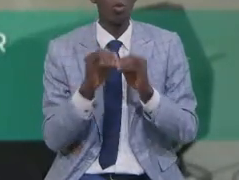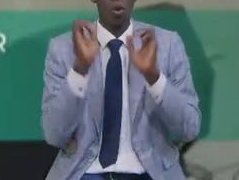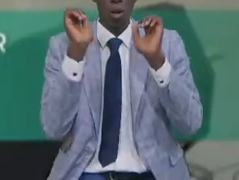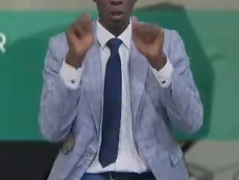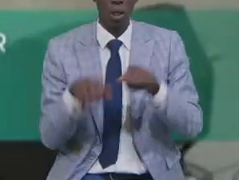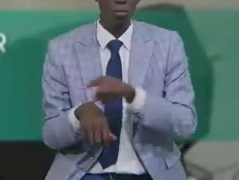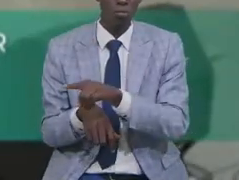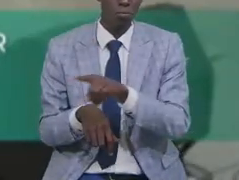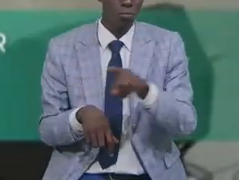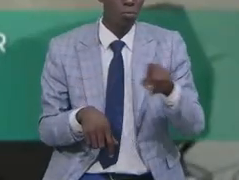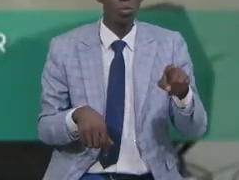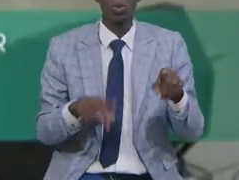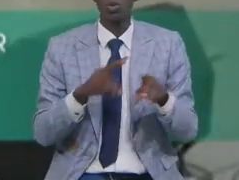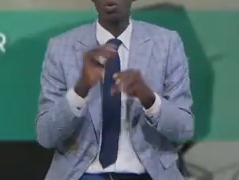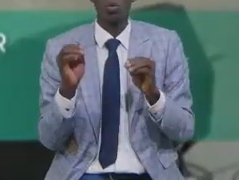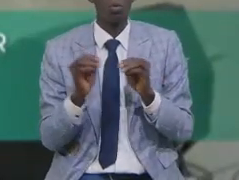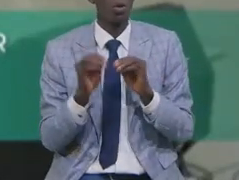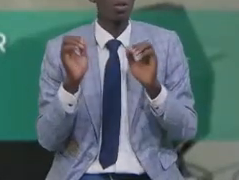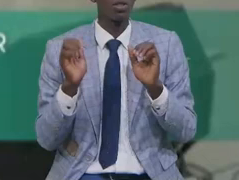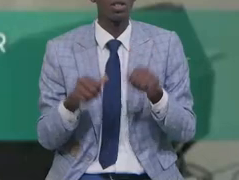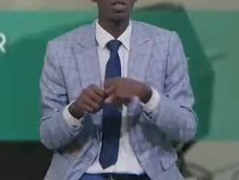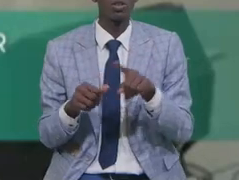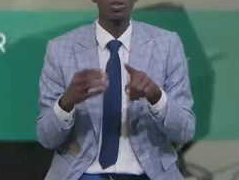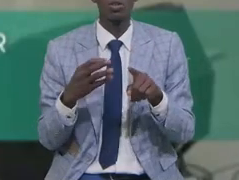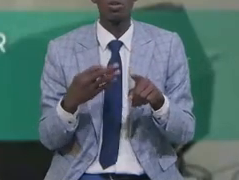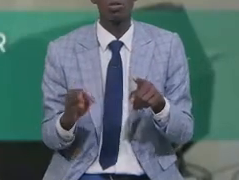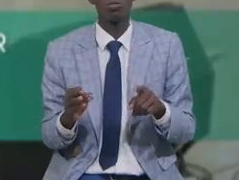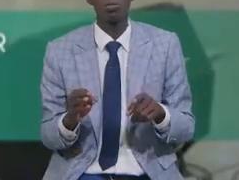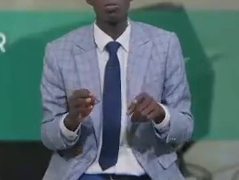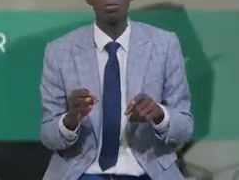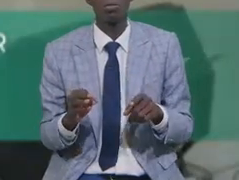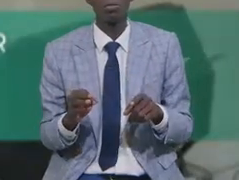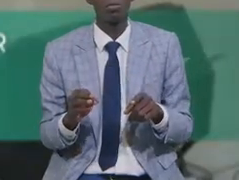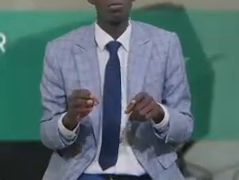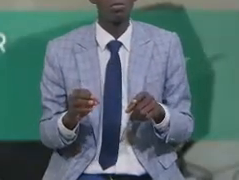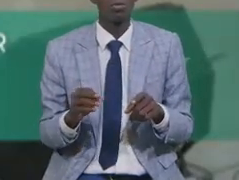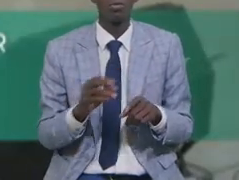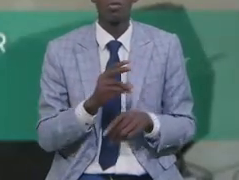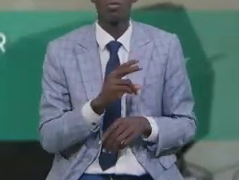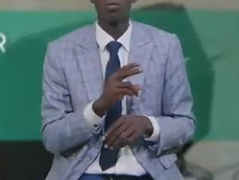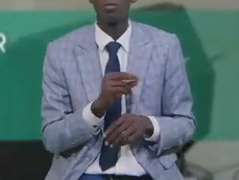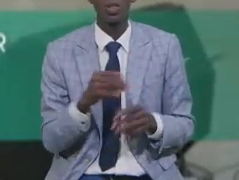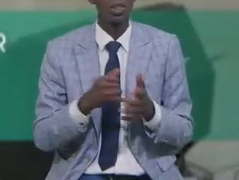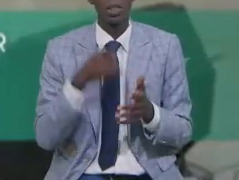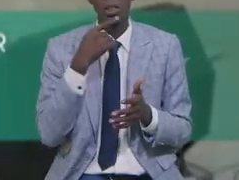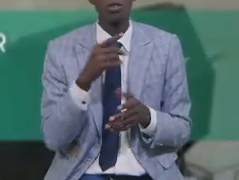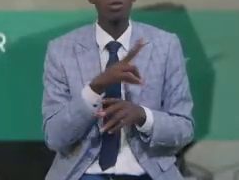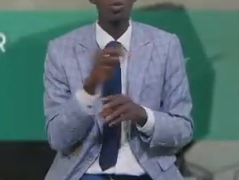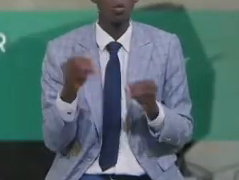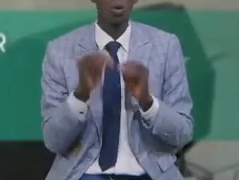plus, quel que soit ton talent, vous ne le pouvez non plus, quelle que soit ton expertise. Il